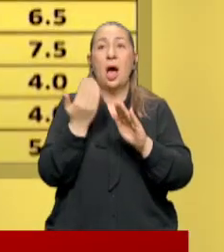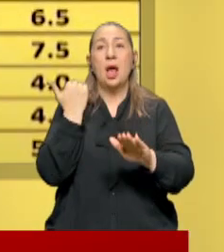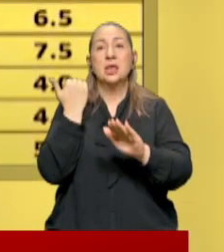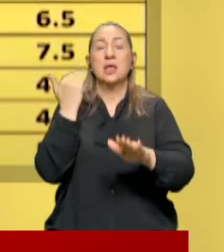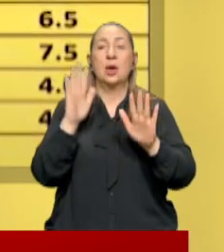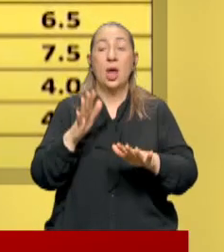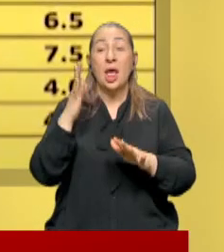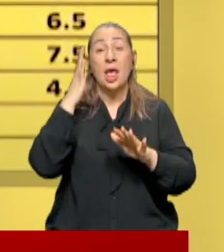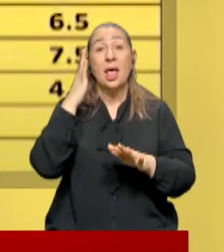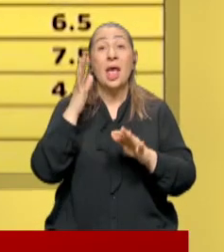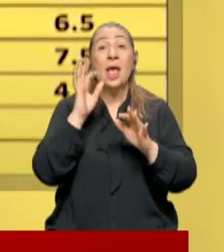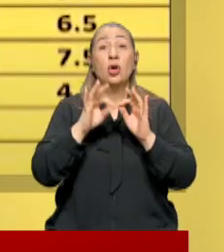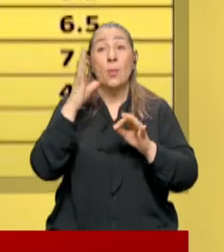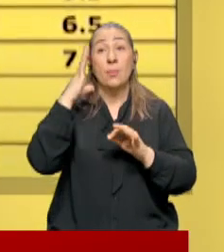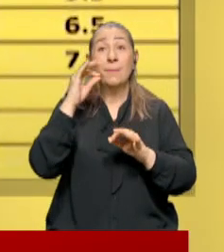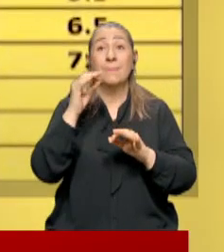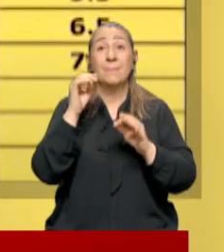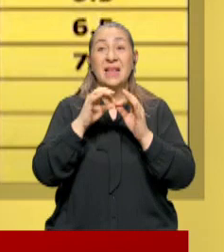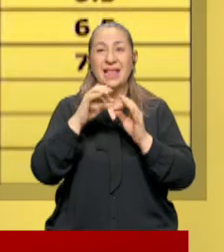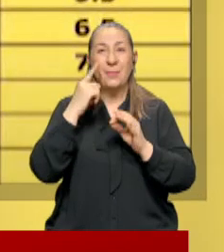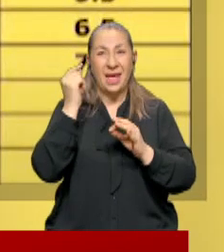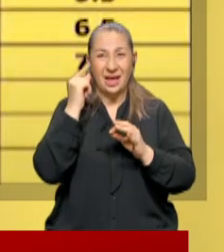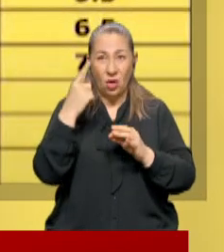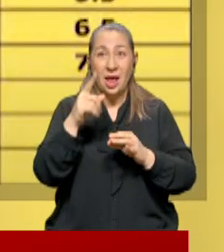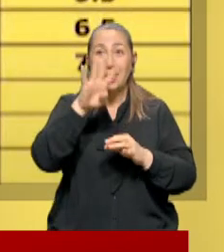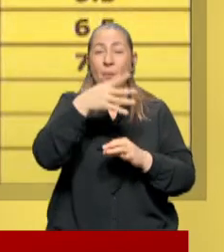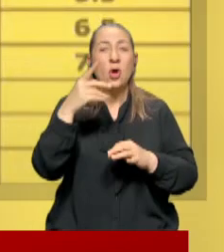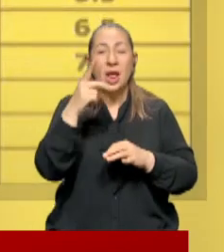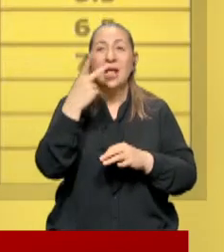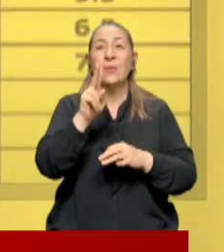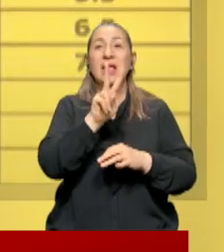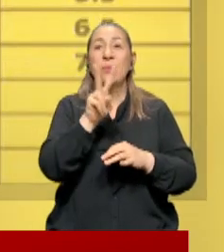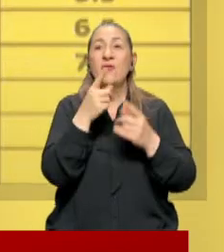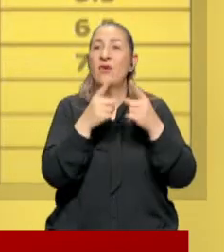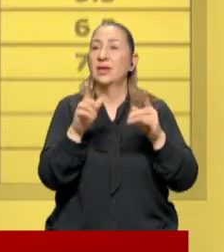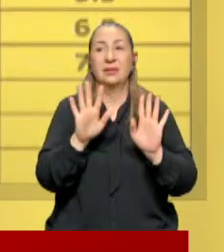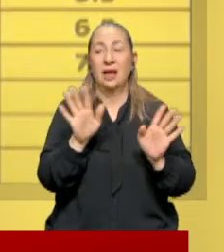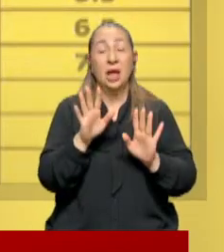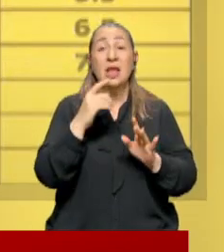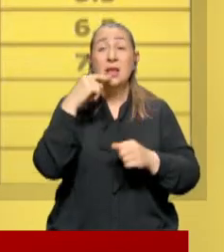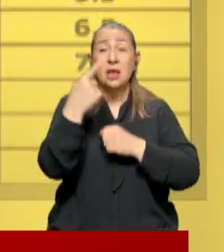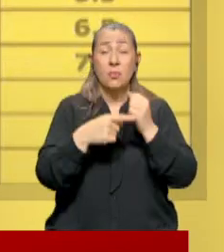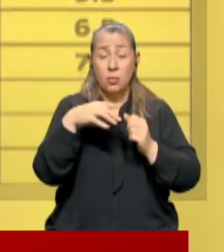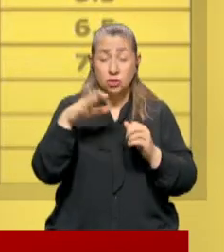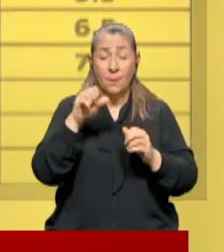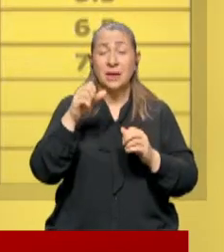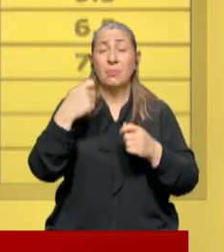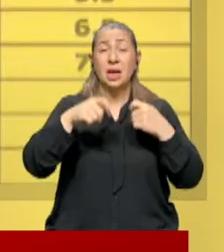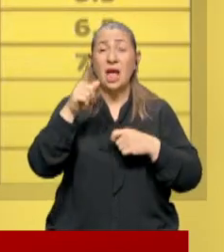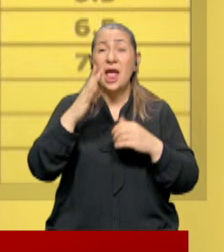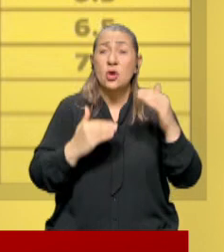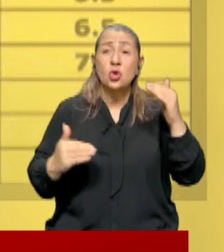kalıyor ekonomi profesörü bilgi Yılmaz'ın hazırladığı tabloya göre 2020 yılında da durum farklı değil yıl boyunca Merkez